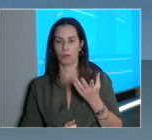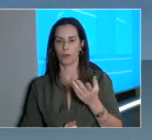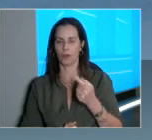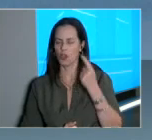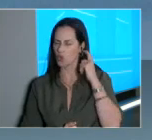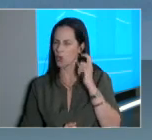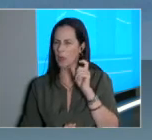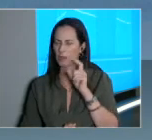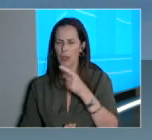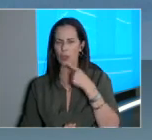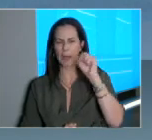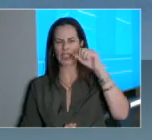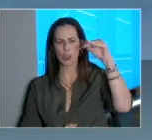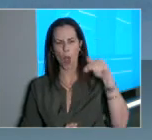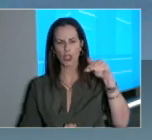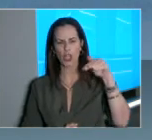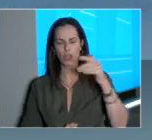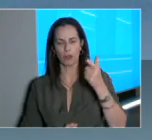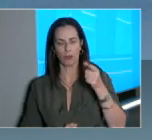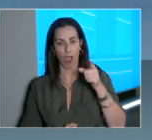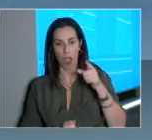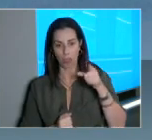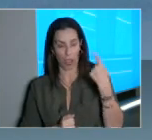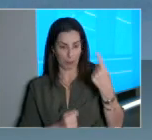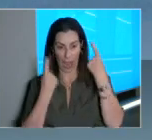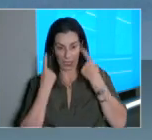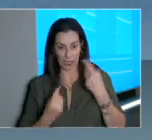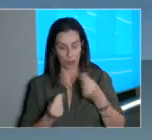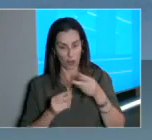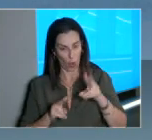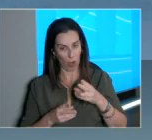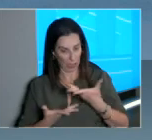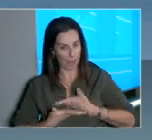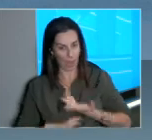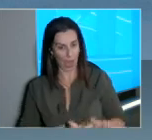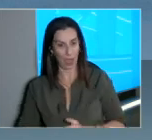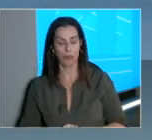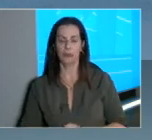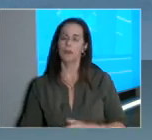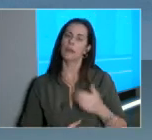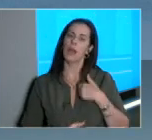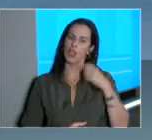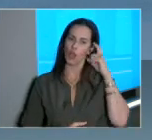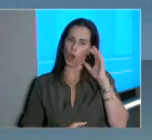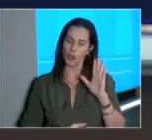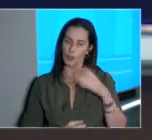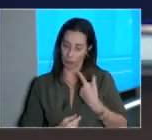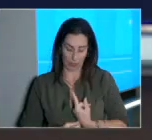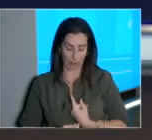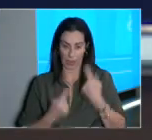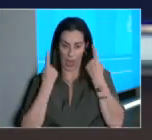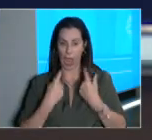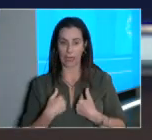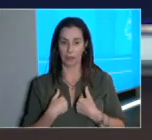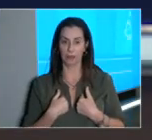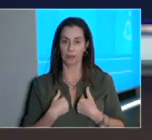ששמע את הדברים האלה של סמוטריץ', מדינת הלכה, אתה כחרדי, זה משהו שאתה יכול לתמוך בו? אני חושב, כחרדי אני אומר את